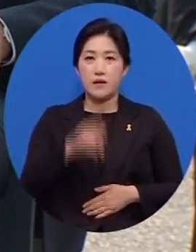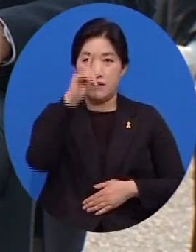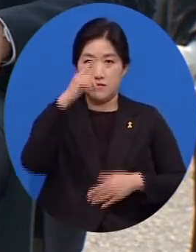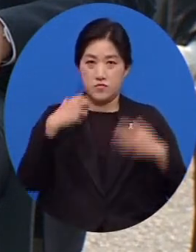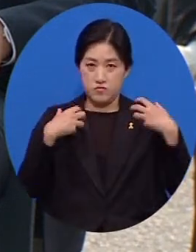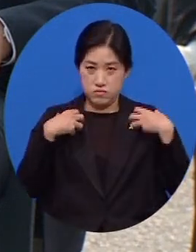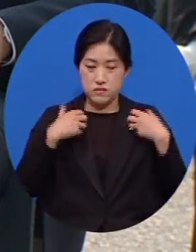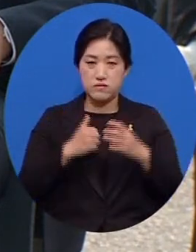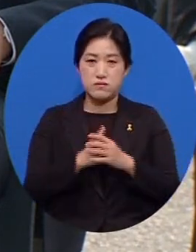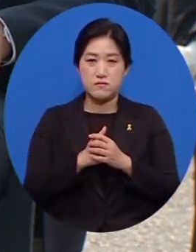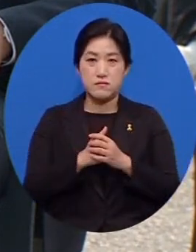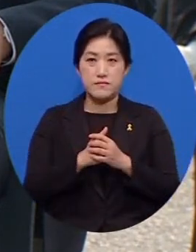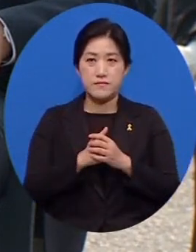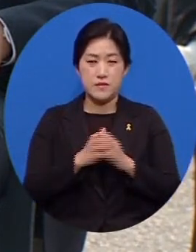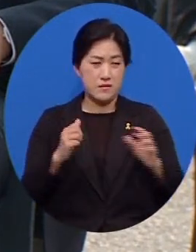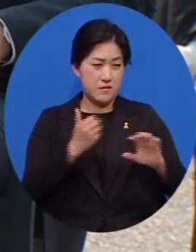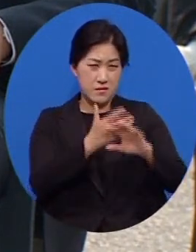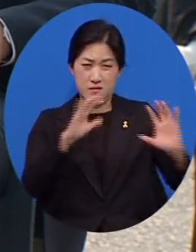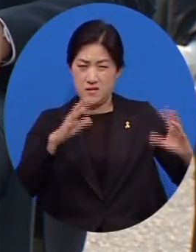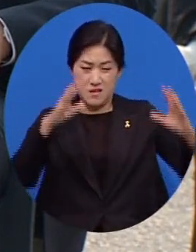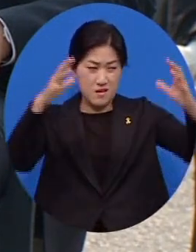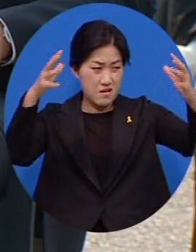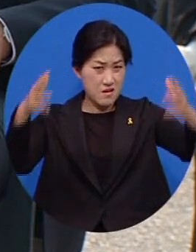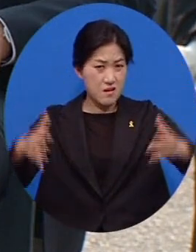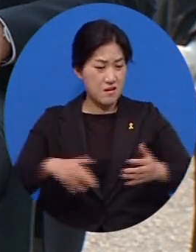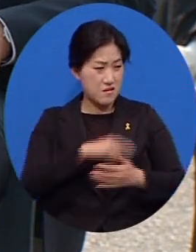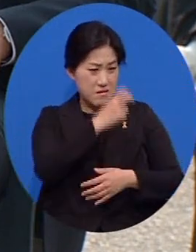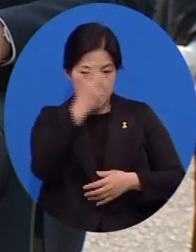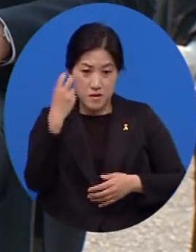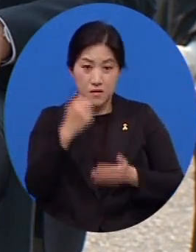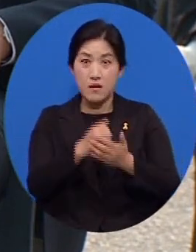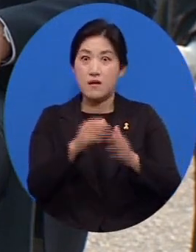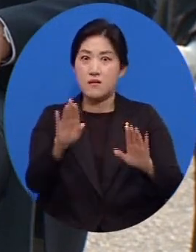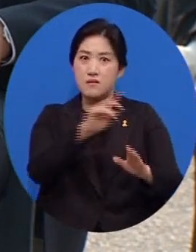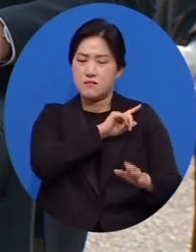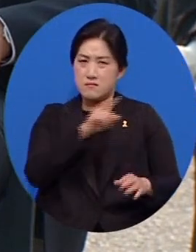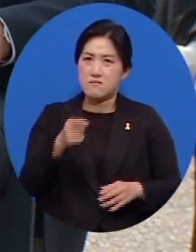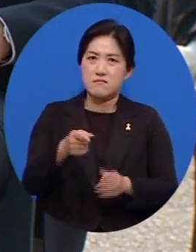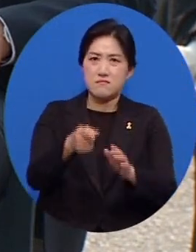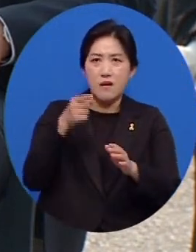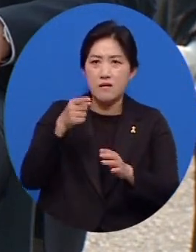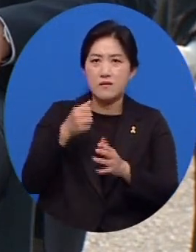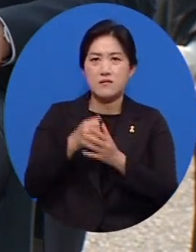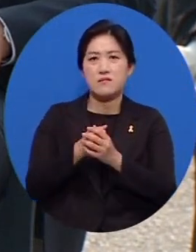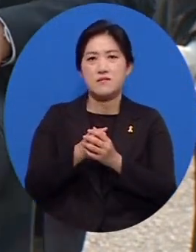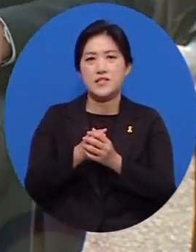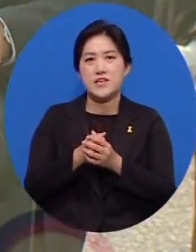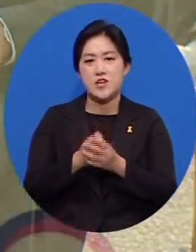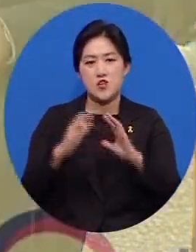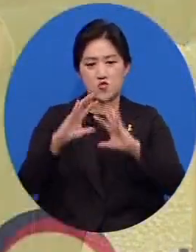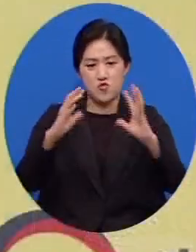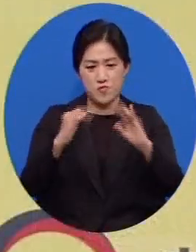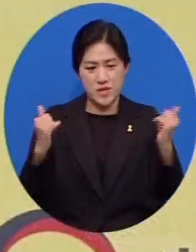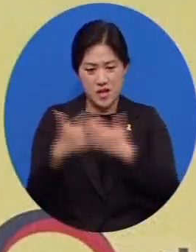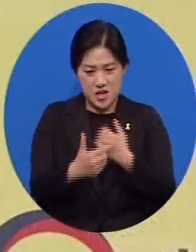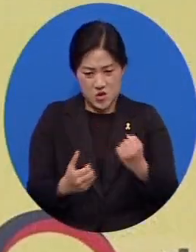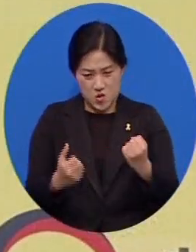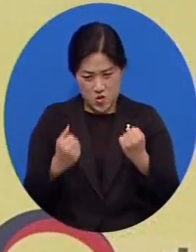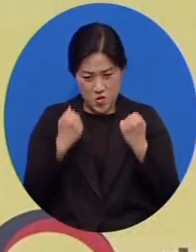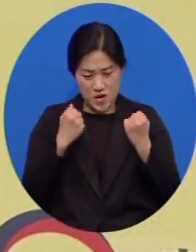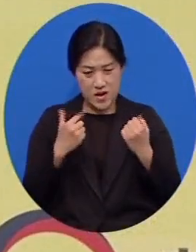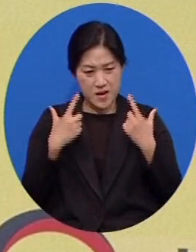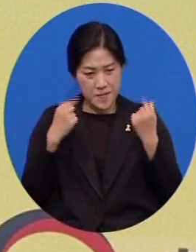정부도 세계 어느 나라보다 더 적극적으로 국민의 건강과 일상을 지키고자